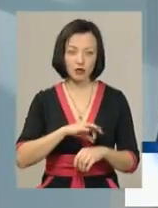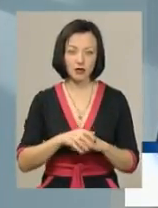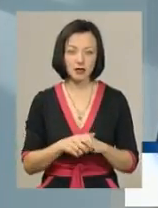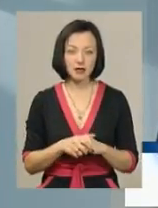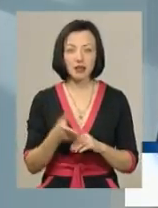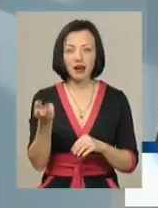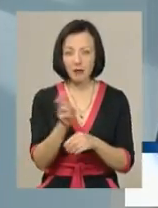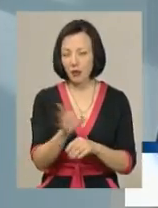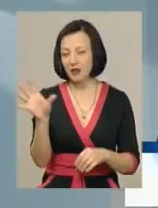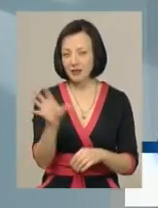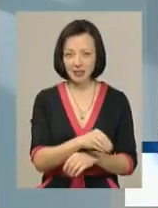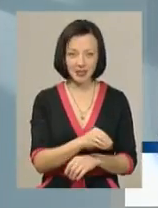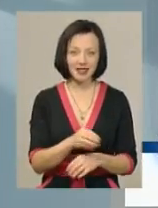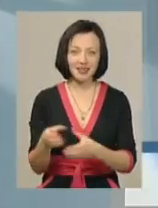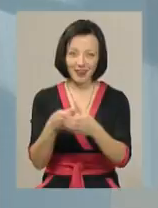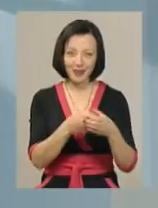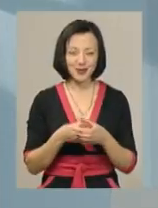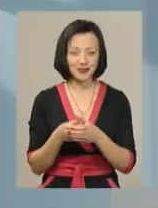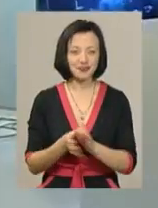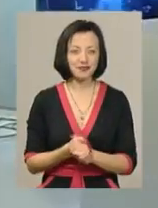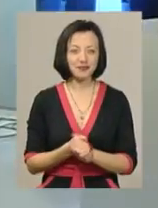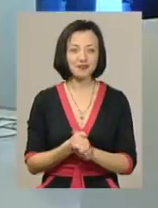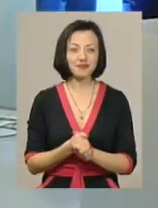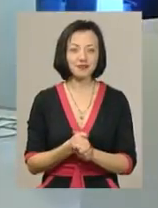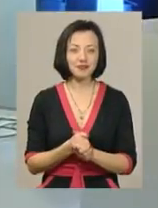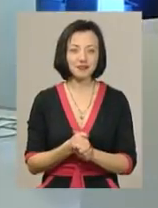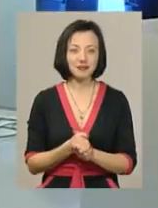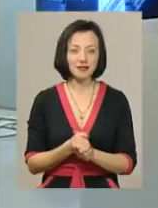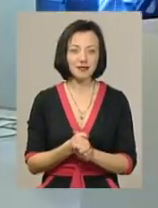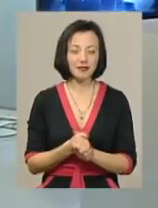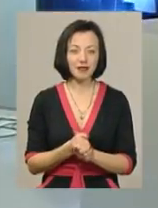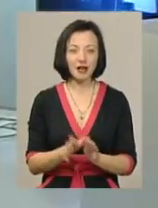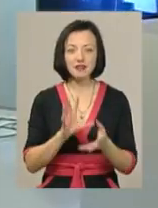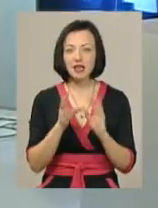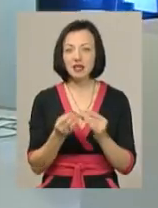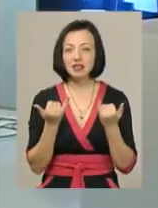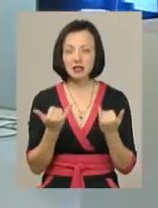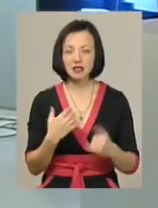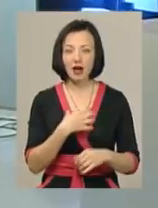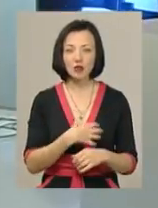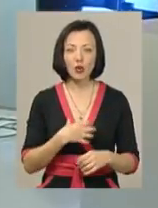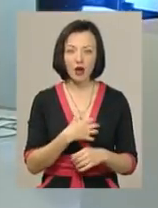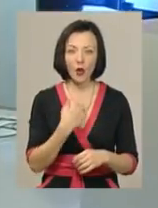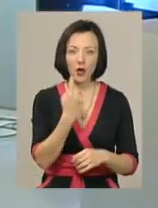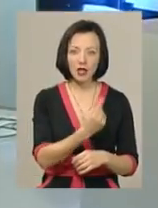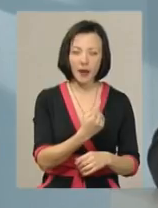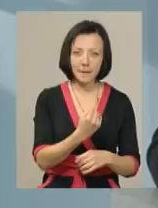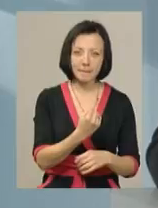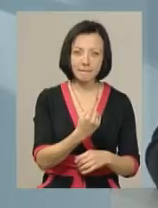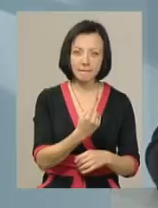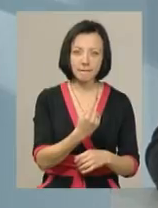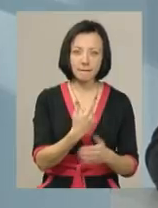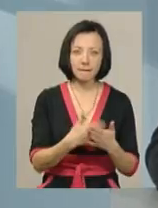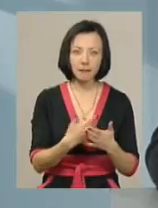що Хай приходять всі так от А взагалі якби ну зараз досить актуально так одні